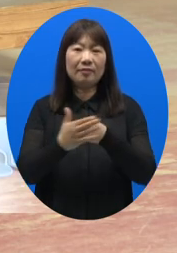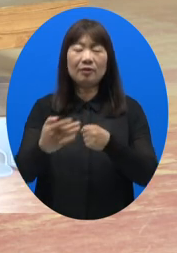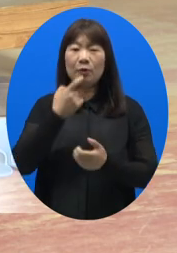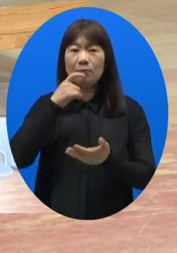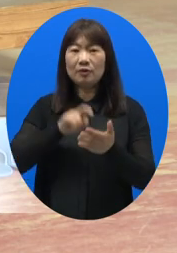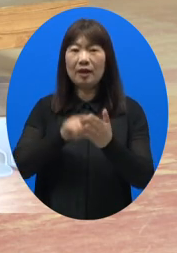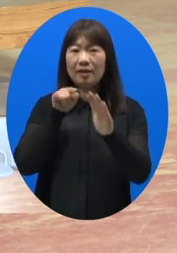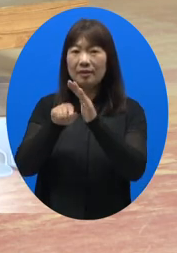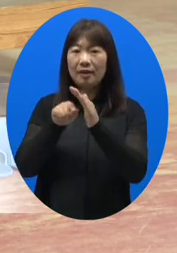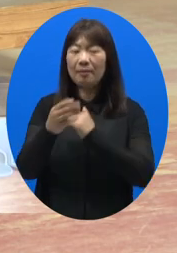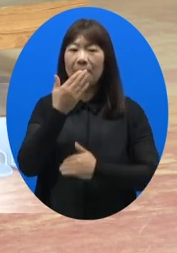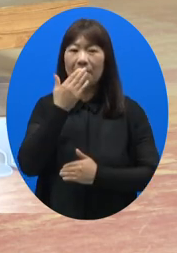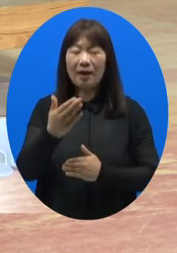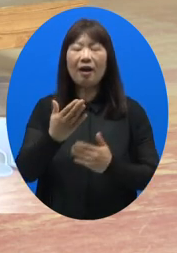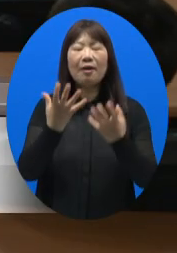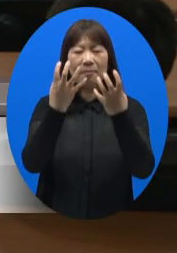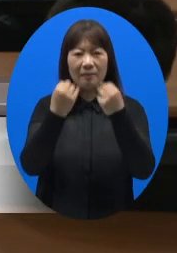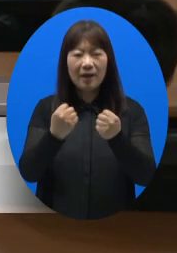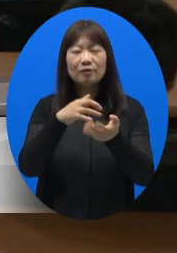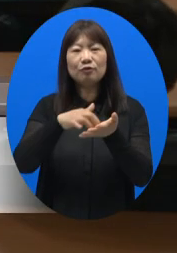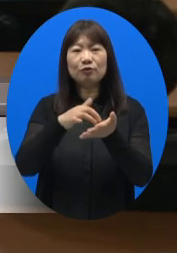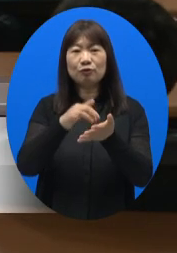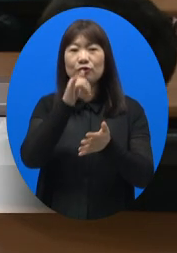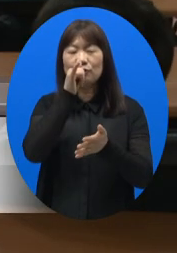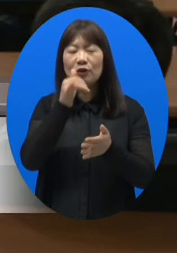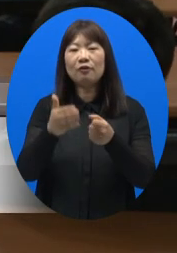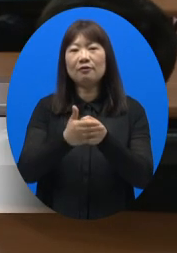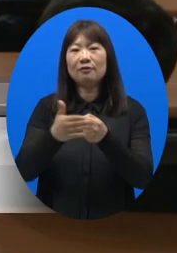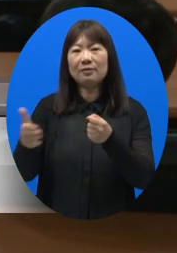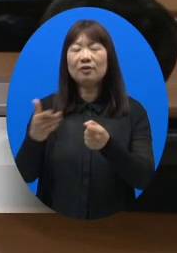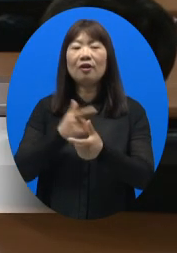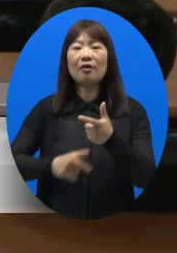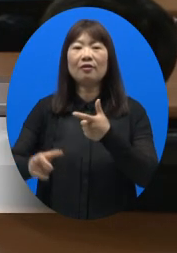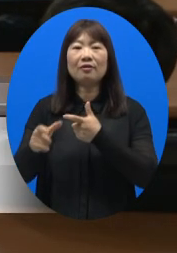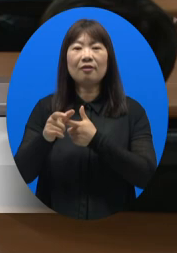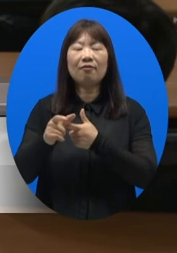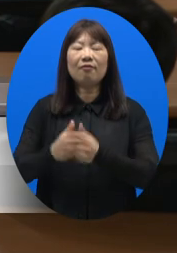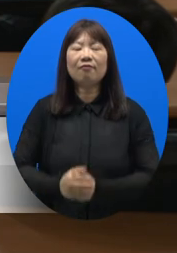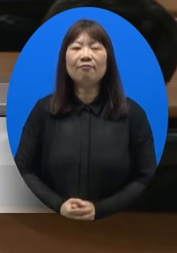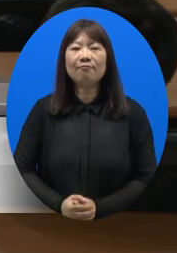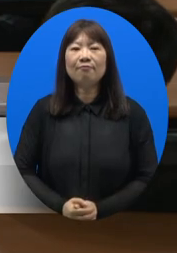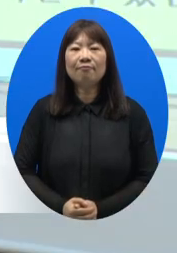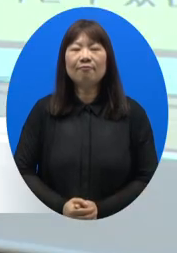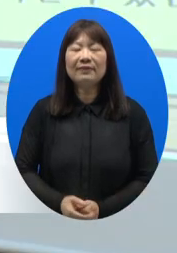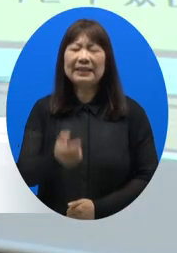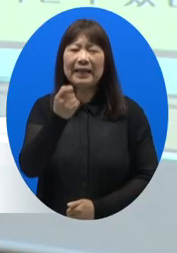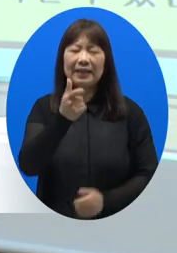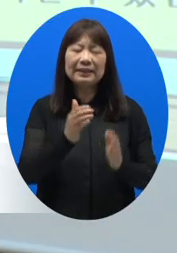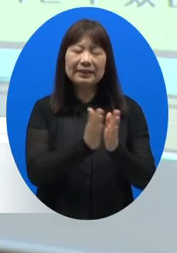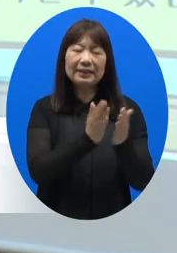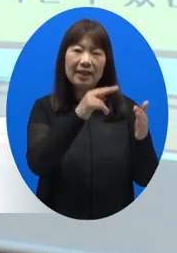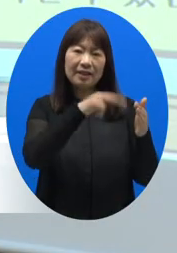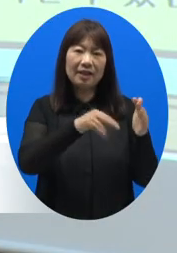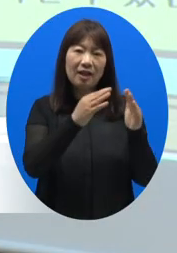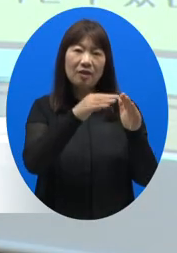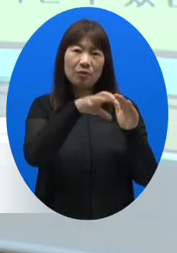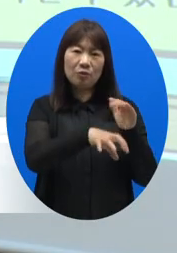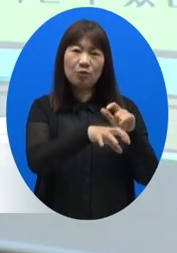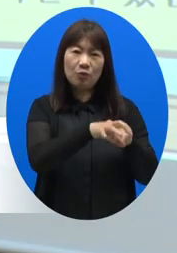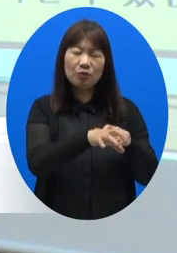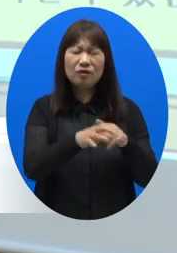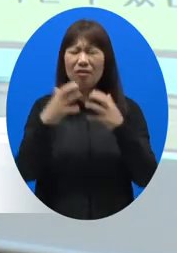수 있고 많기 때문에 그래서 더그 작은 도서관에 이런 무더위